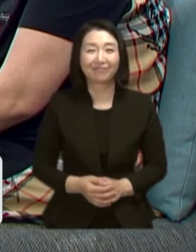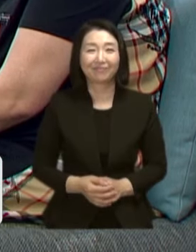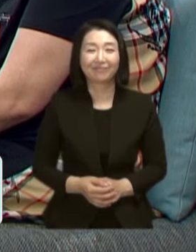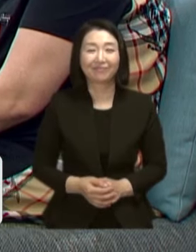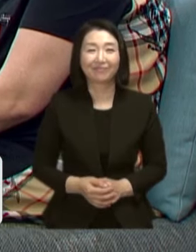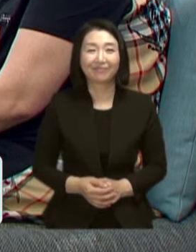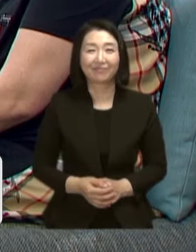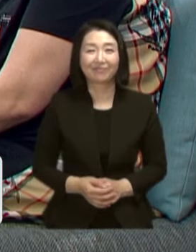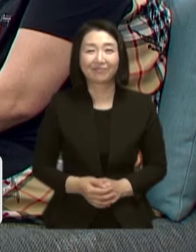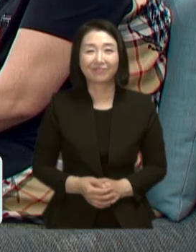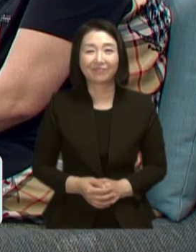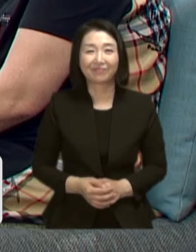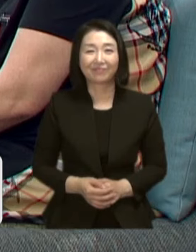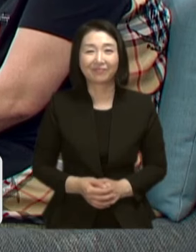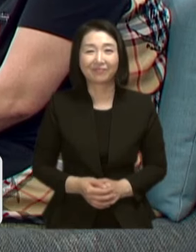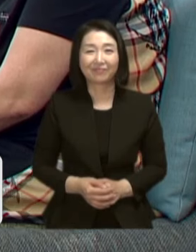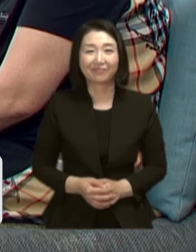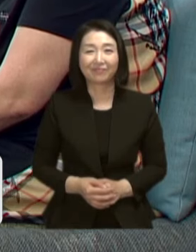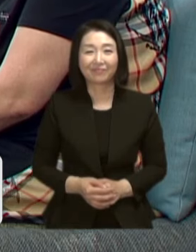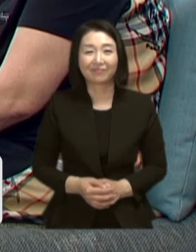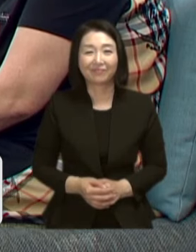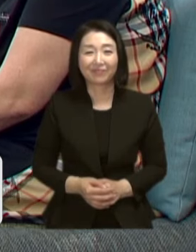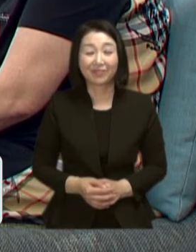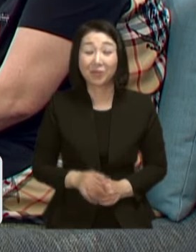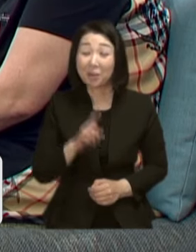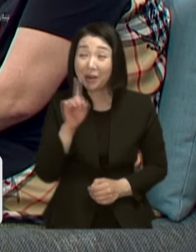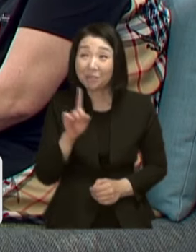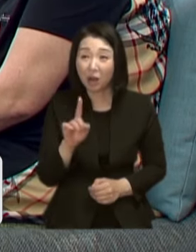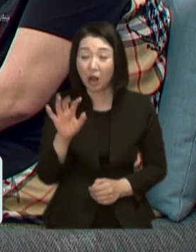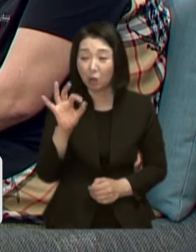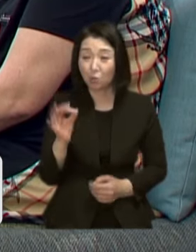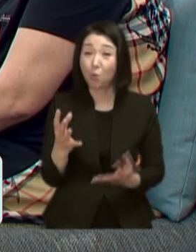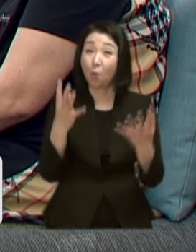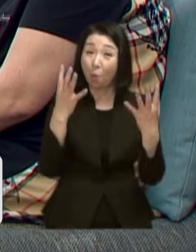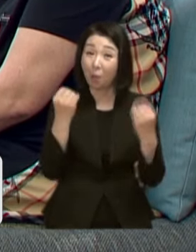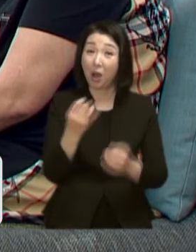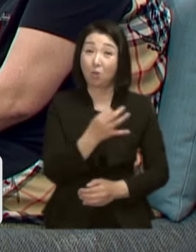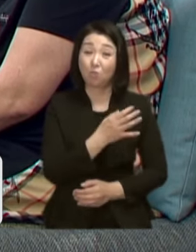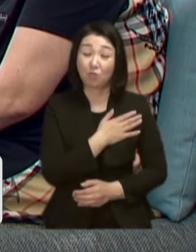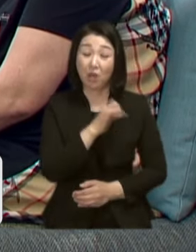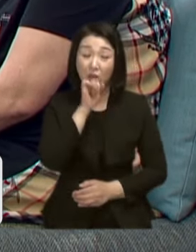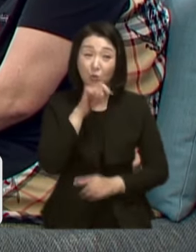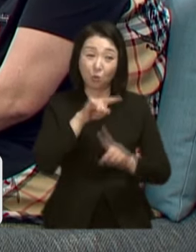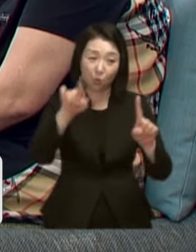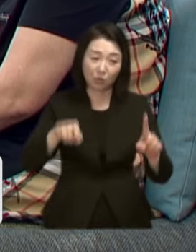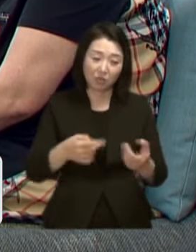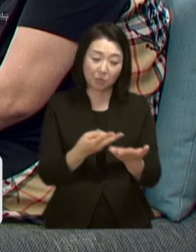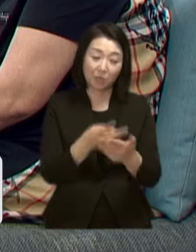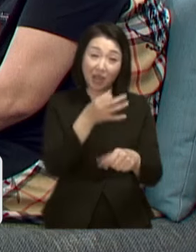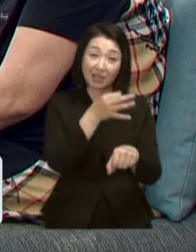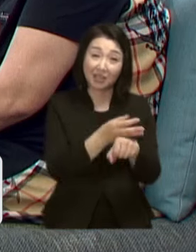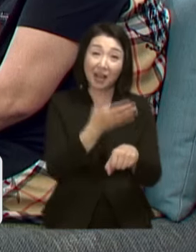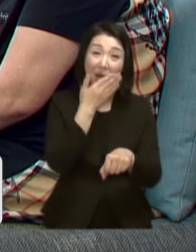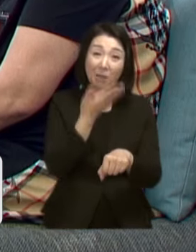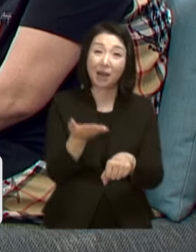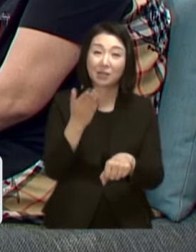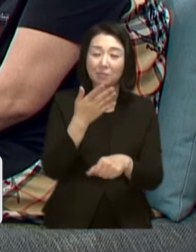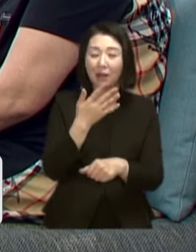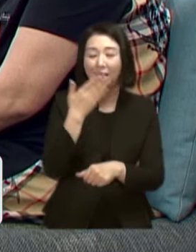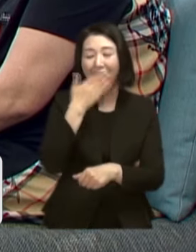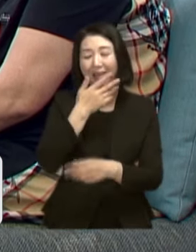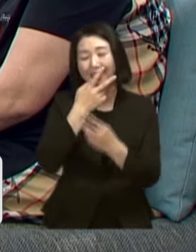좋습니다. 그런 말이 있잖아요. 돈이 많아서 예. 좋은 침대는 살 수 있지만 절대로 단잠을 돈 주고